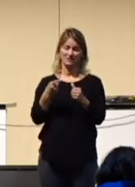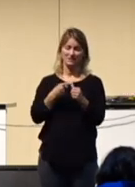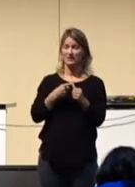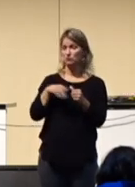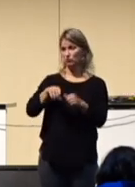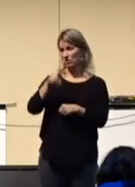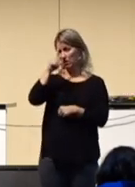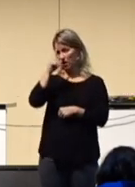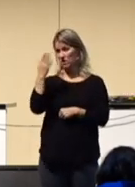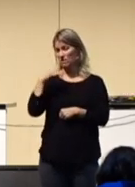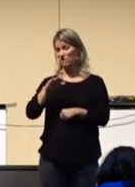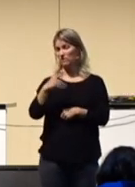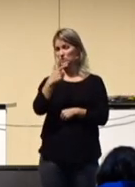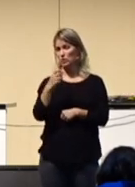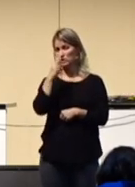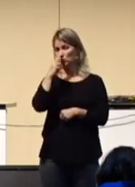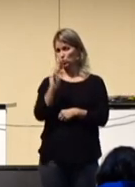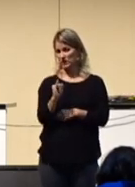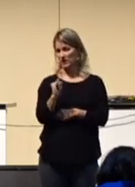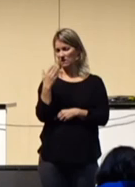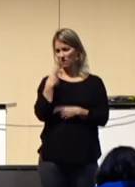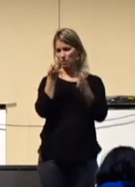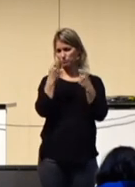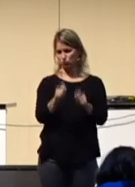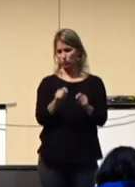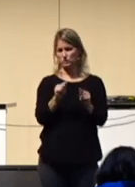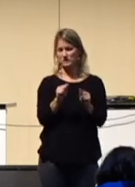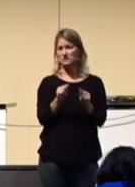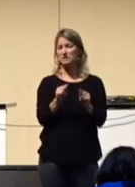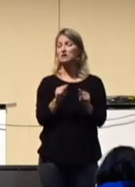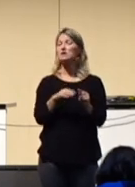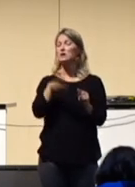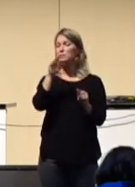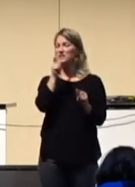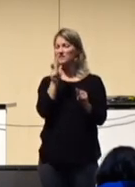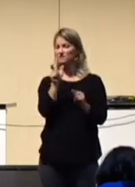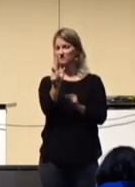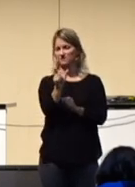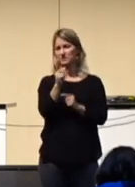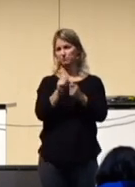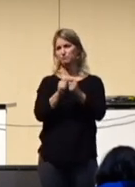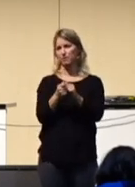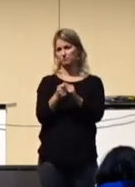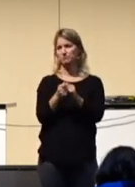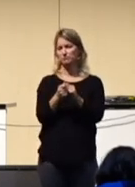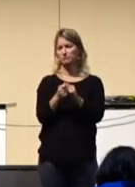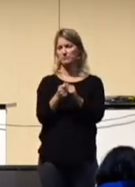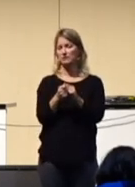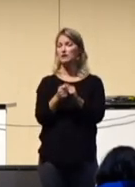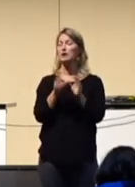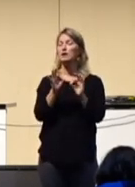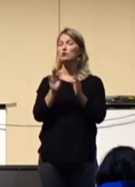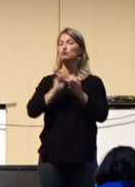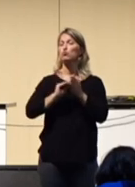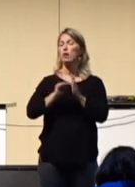am 25. Juni in seinem Beschluss die Begrifflichkeit präzisiert. Es ist ja kein Schulprogramm